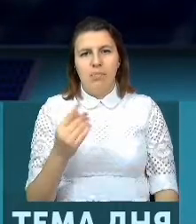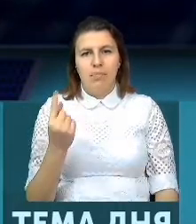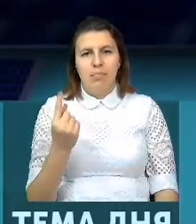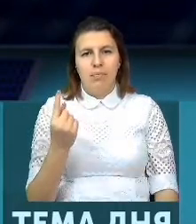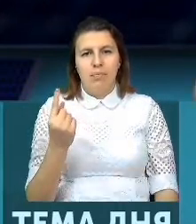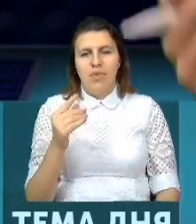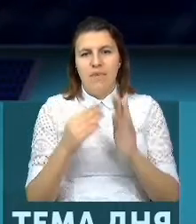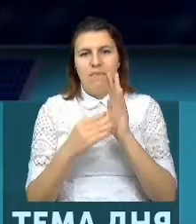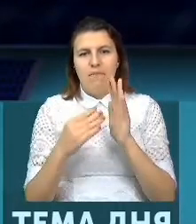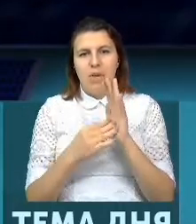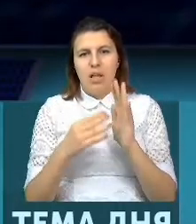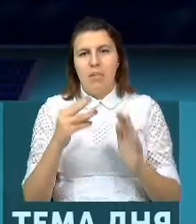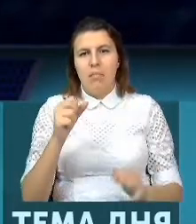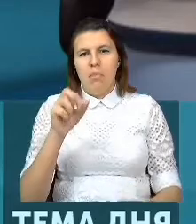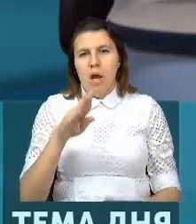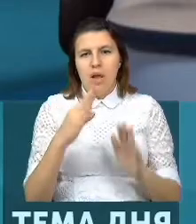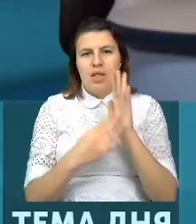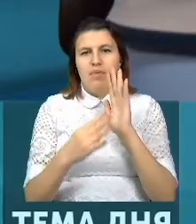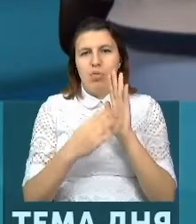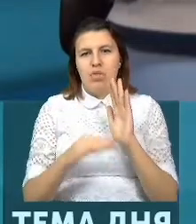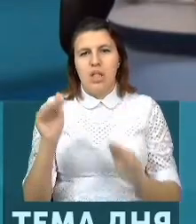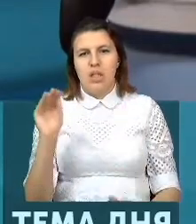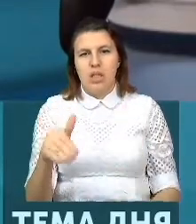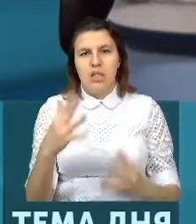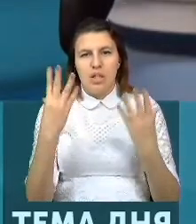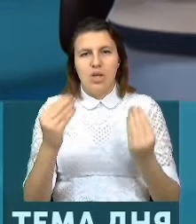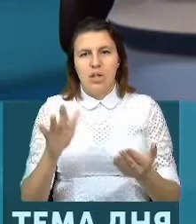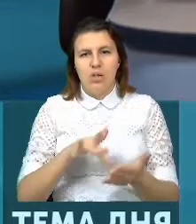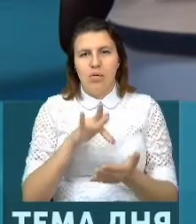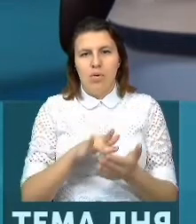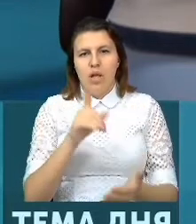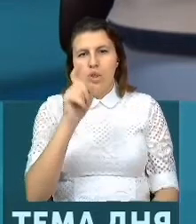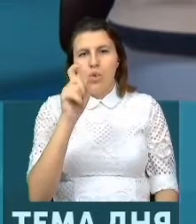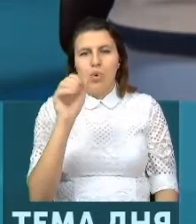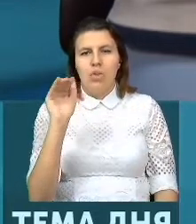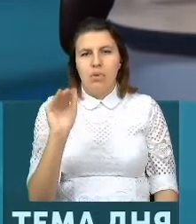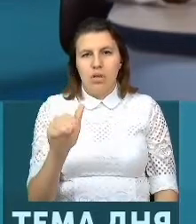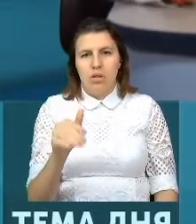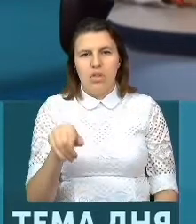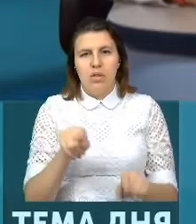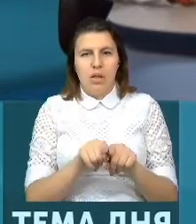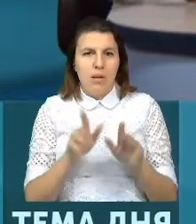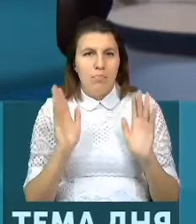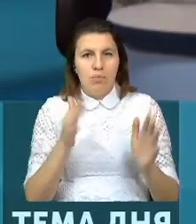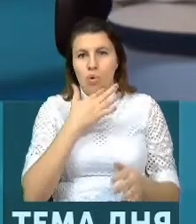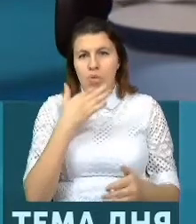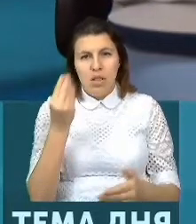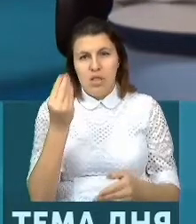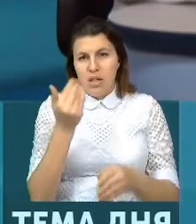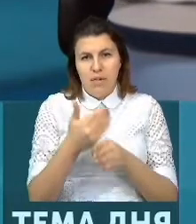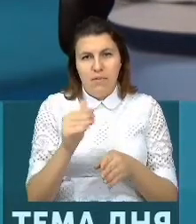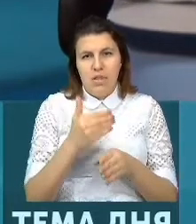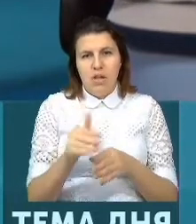9 мая 90 тысяч, День города, пожалуйста, вам 100 тысяч. Там такие суммы, ну, нереальные,